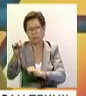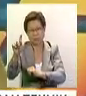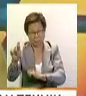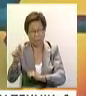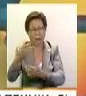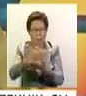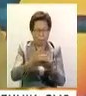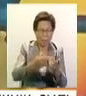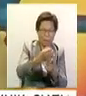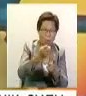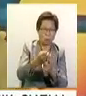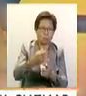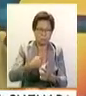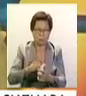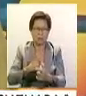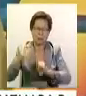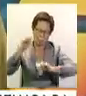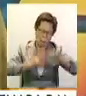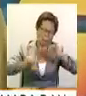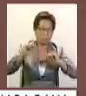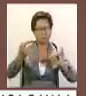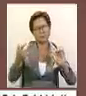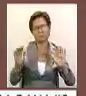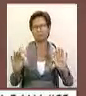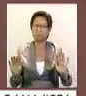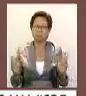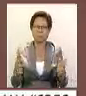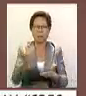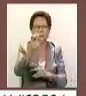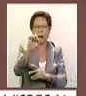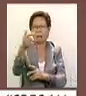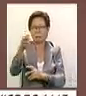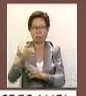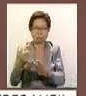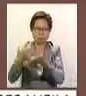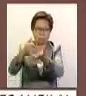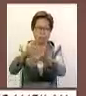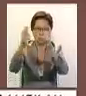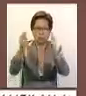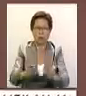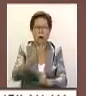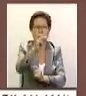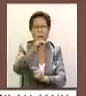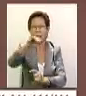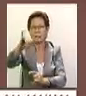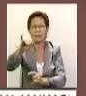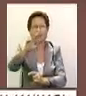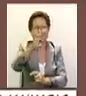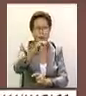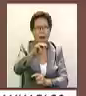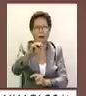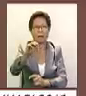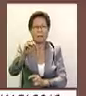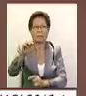bahagian ataupun saya hanya nak berlakon saja. Adam yang dianugerahkan tokoh Ma'al Hijrah